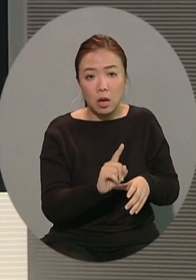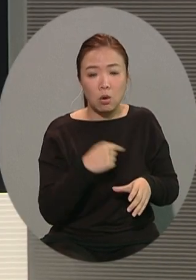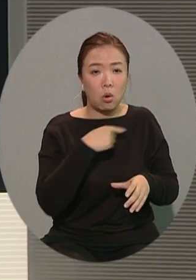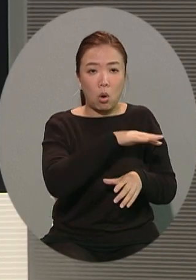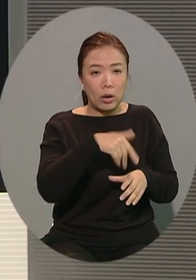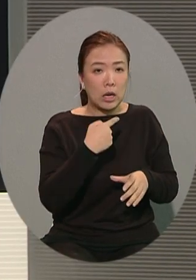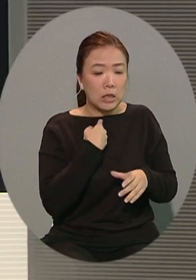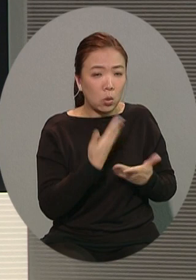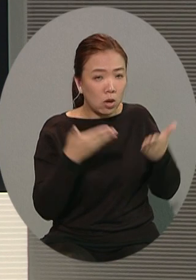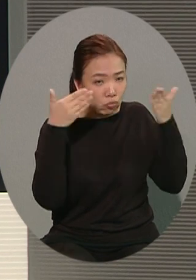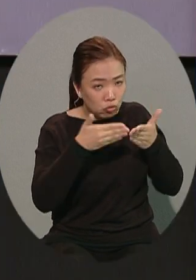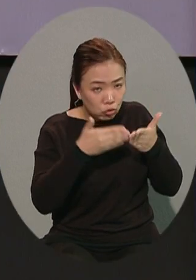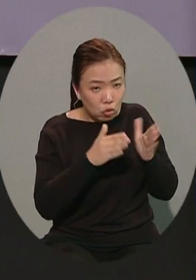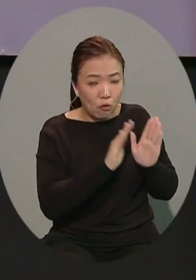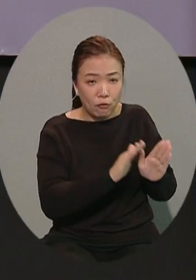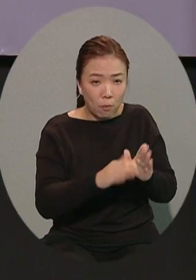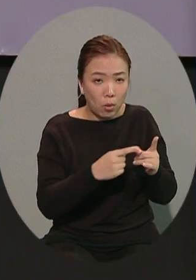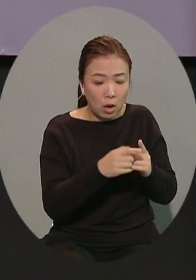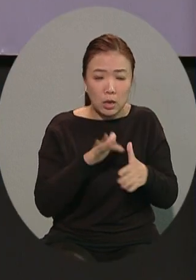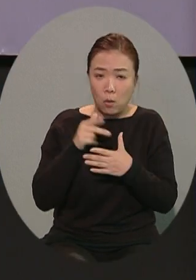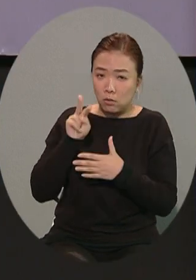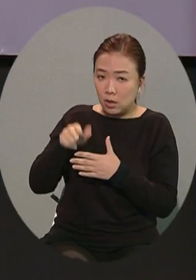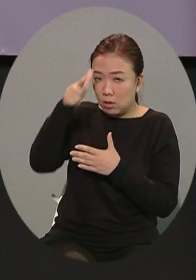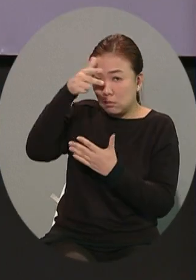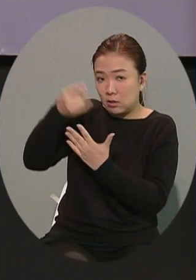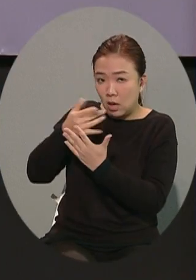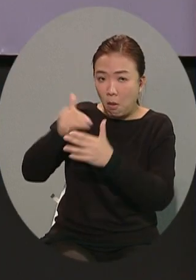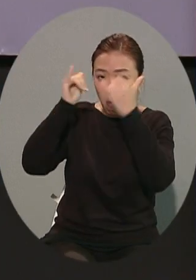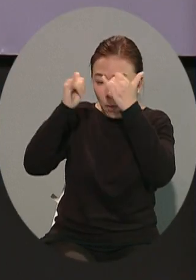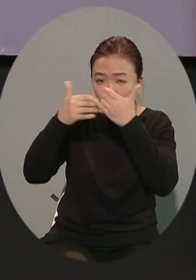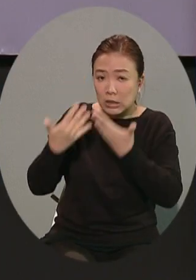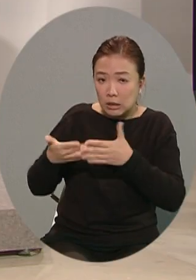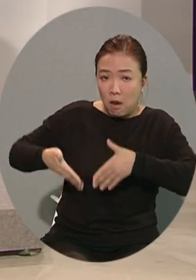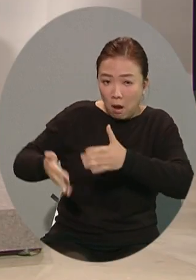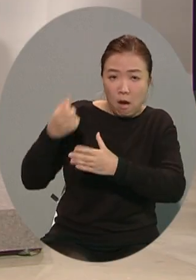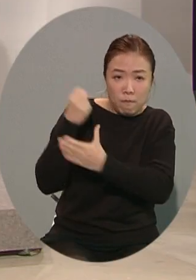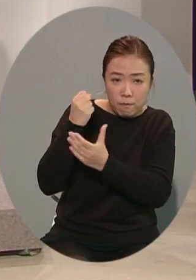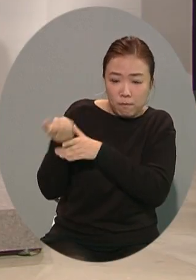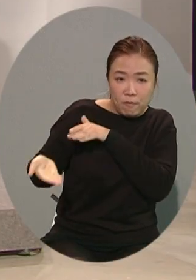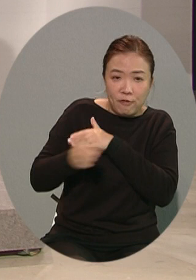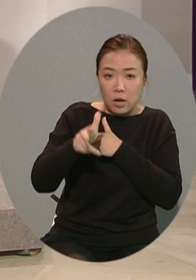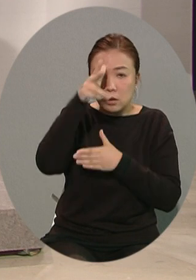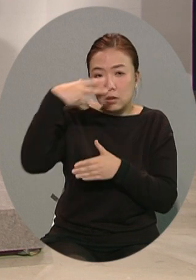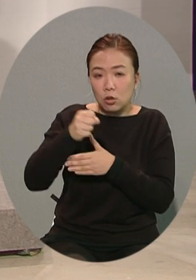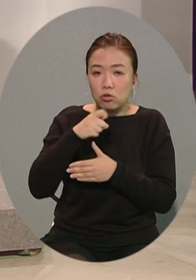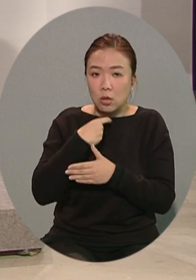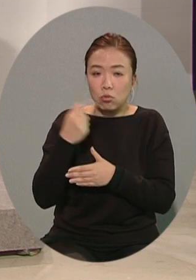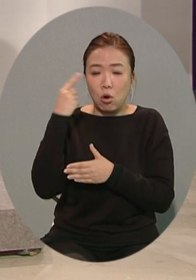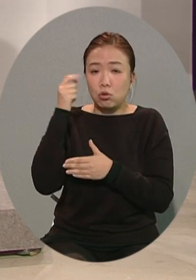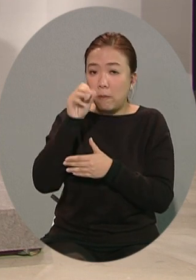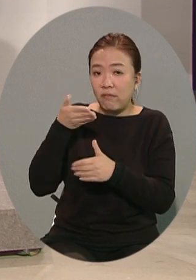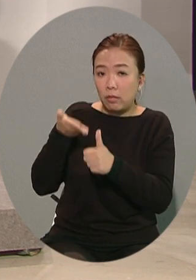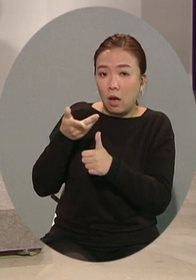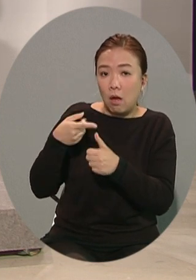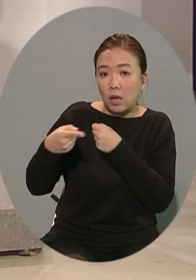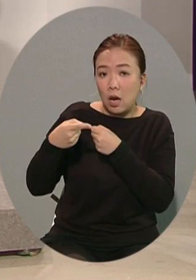係 因為我哋睇到呢一個制度嘅暴力，所以走上街頭去推翻呢個政權。我想追問翻第一條，你都